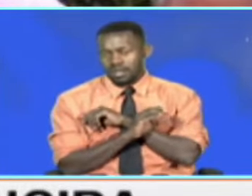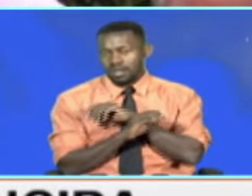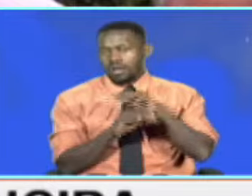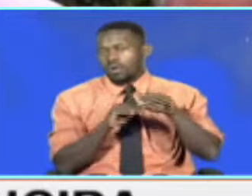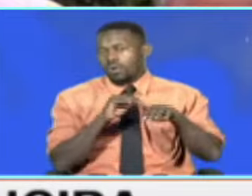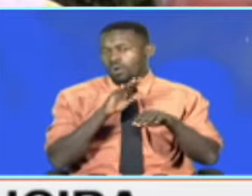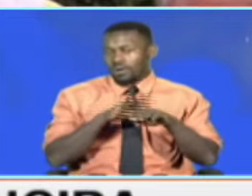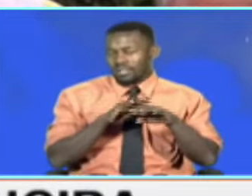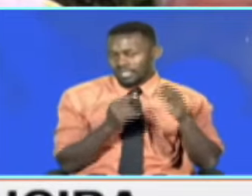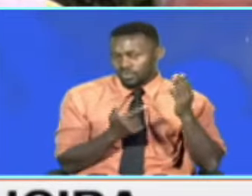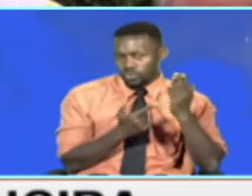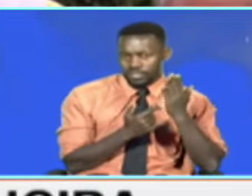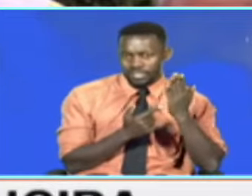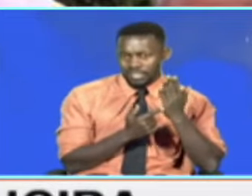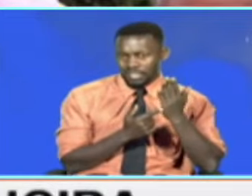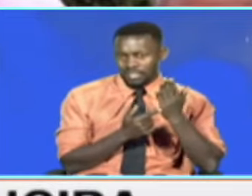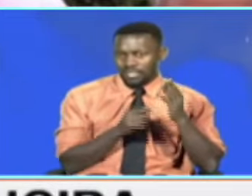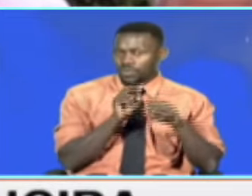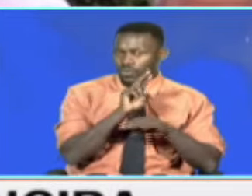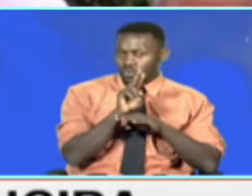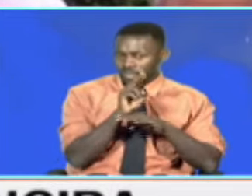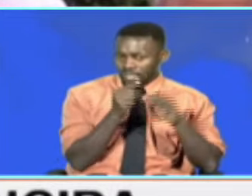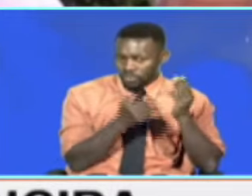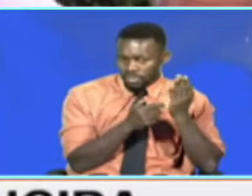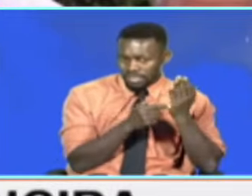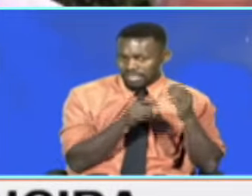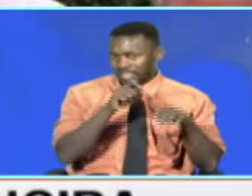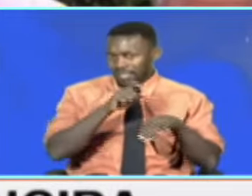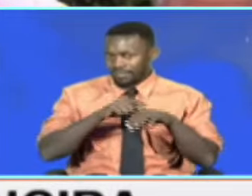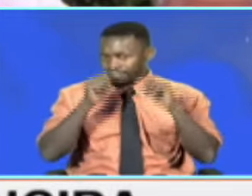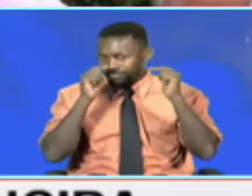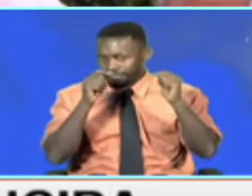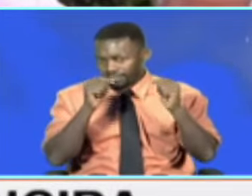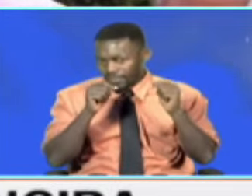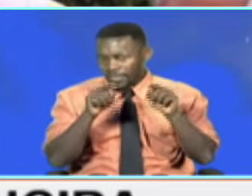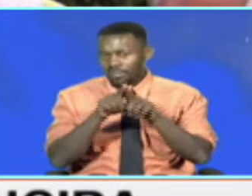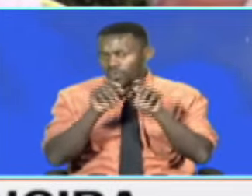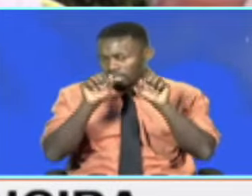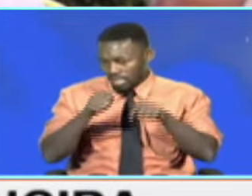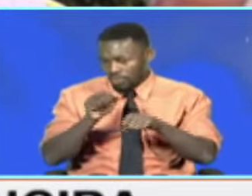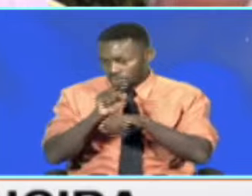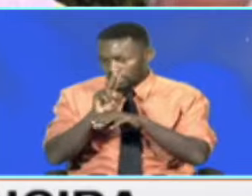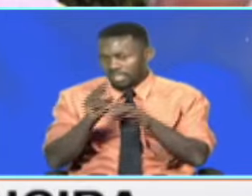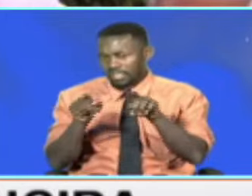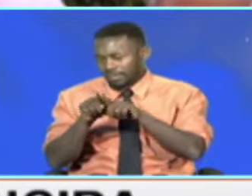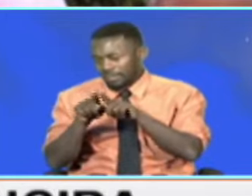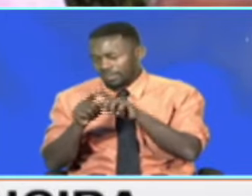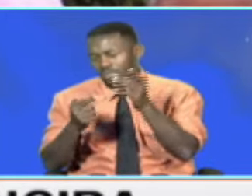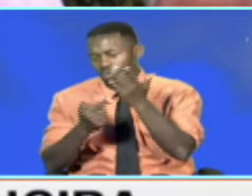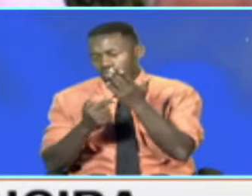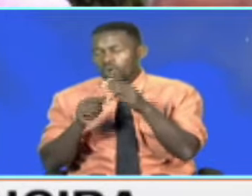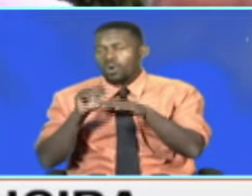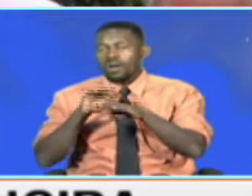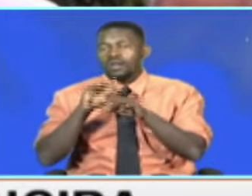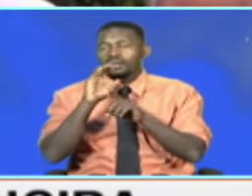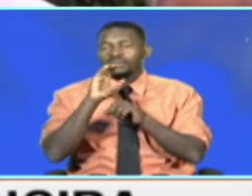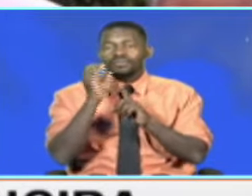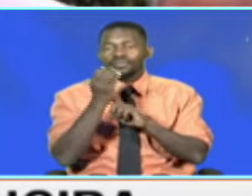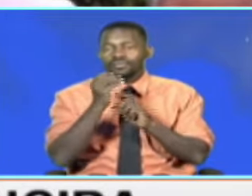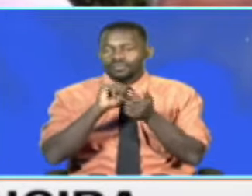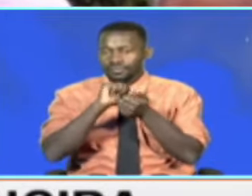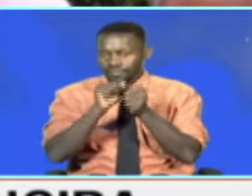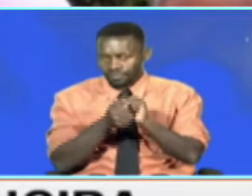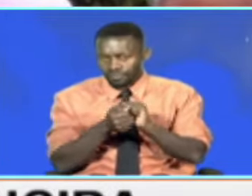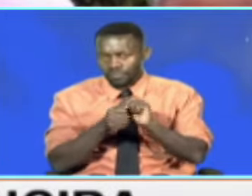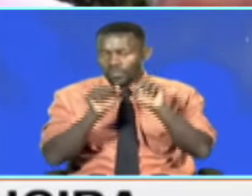kuhusu hiyo technology tumetumia, bado tukue na mabadiliko kuhusu mambo ya tabia nchi. Katika hiyo mabadiliko kutumia